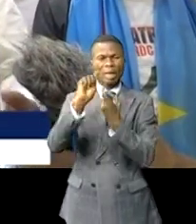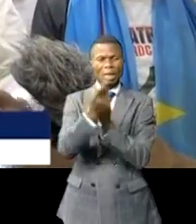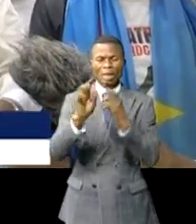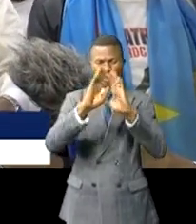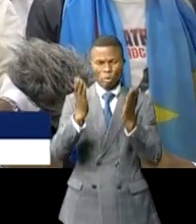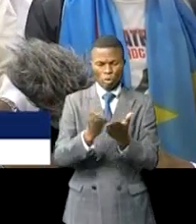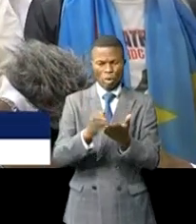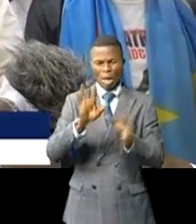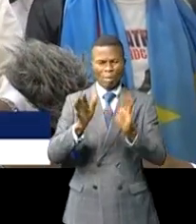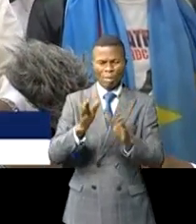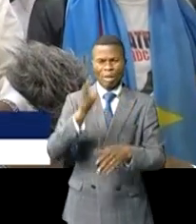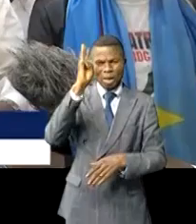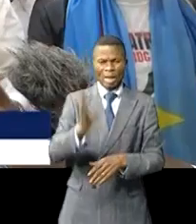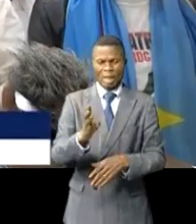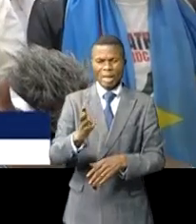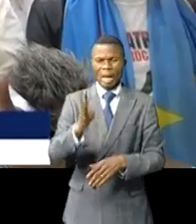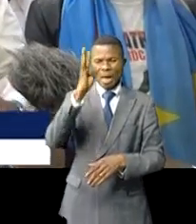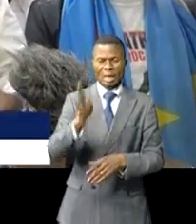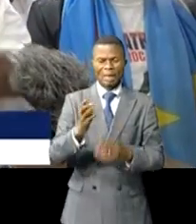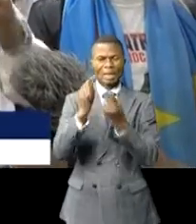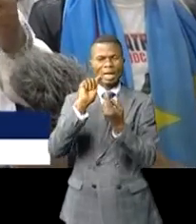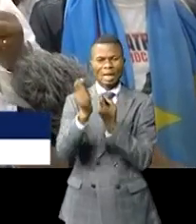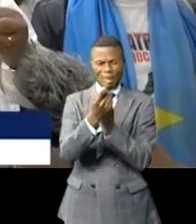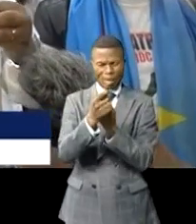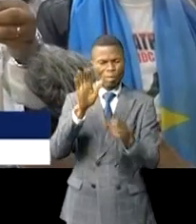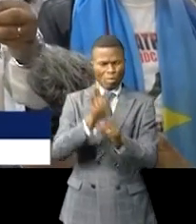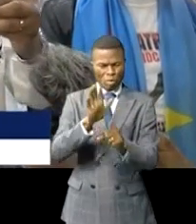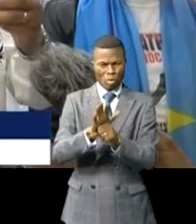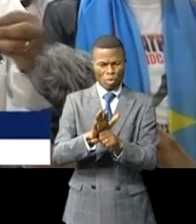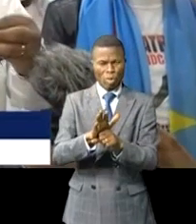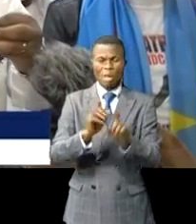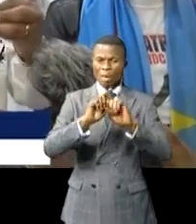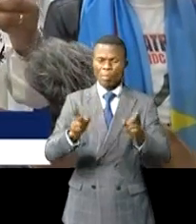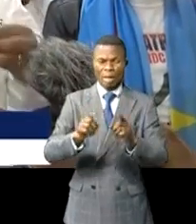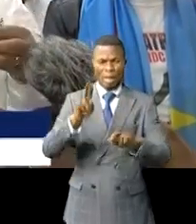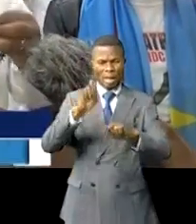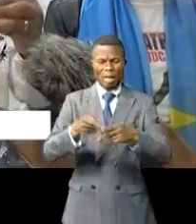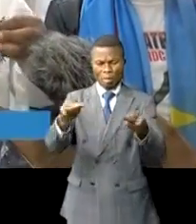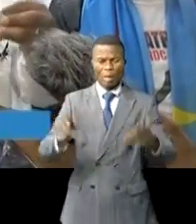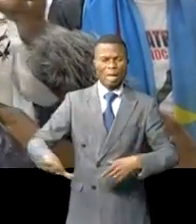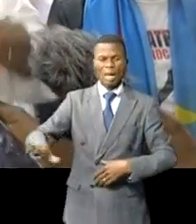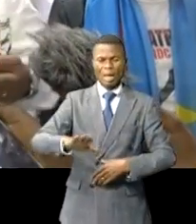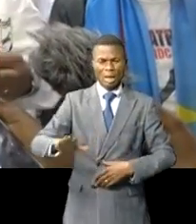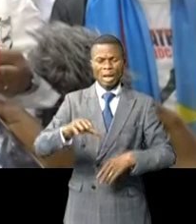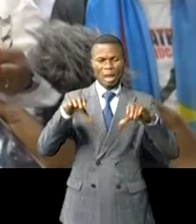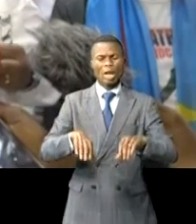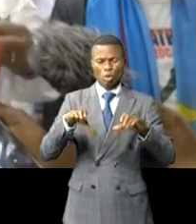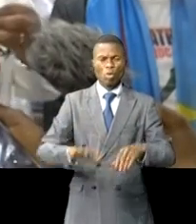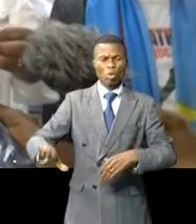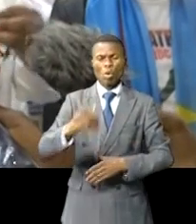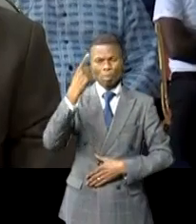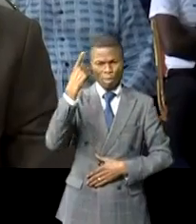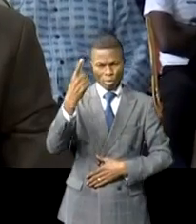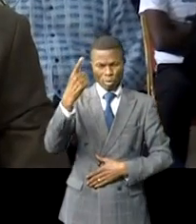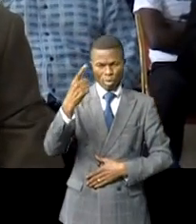plus de 400 tribus, c'est une richesse, mais nous vivons dans un territoire national appelé le Congo. Nous